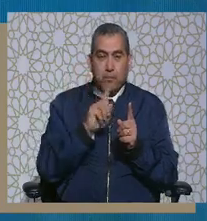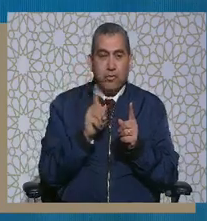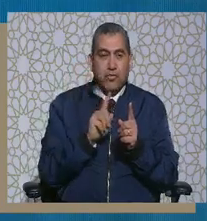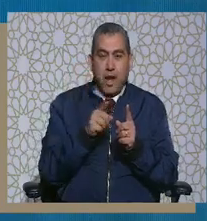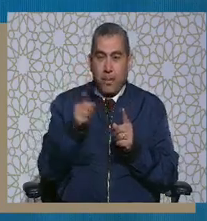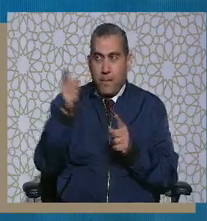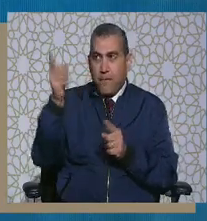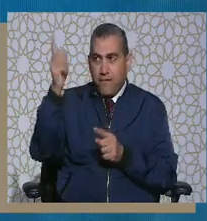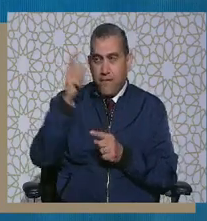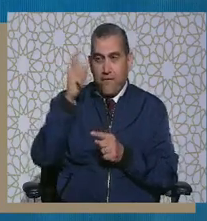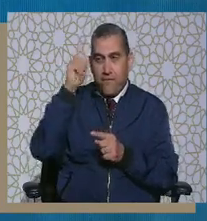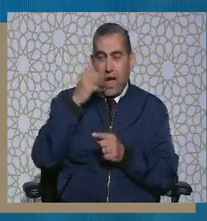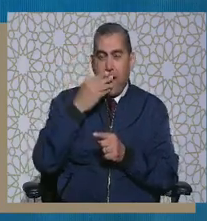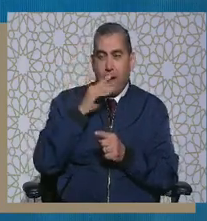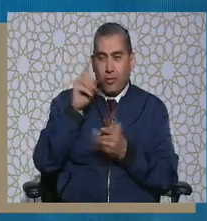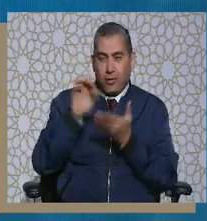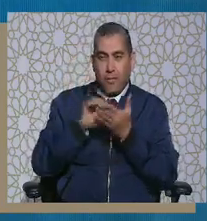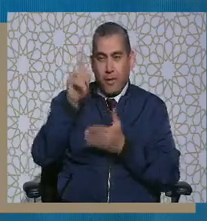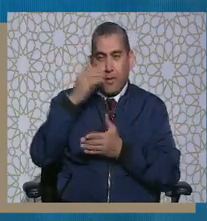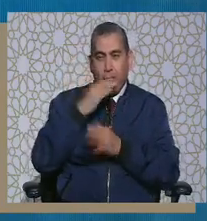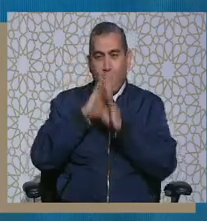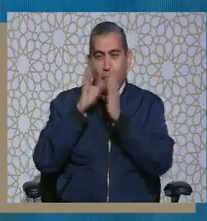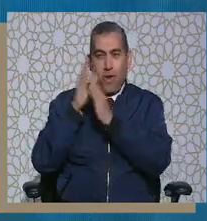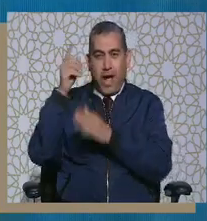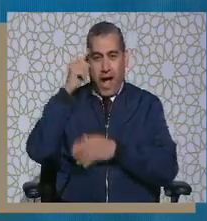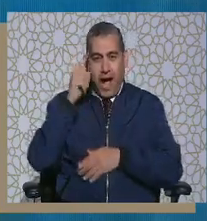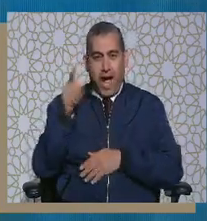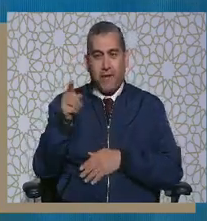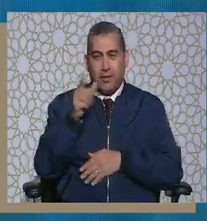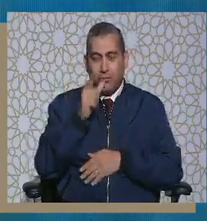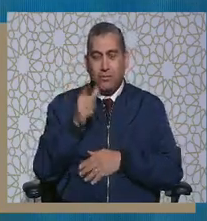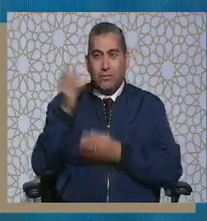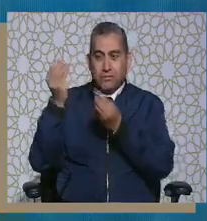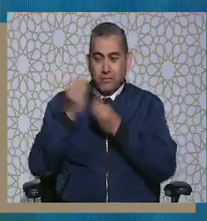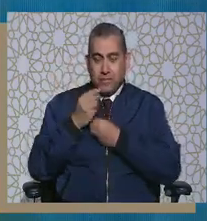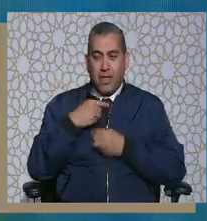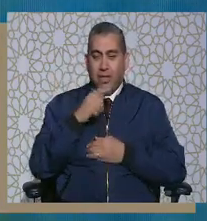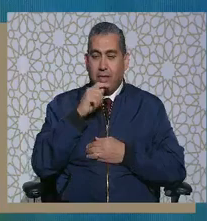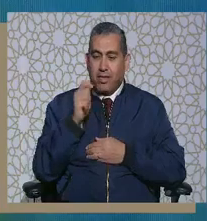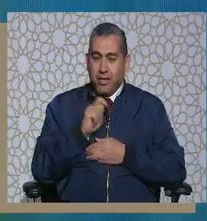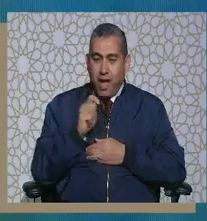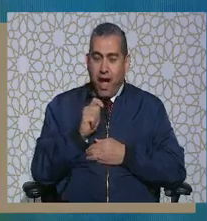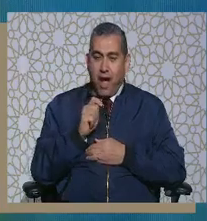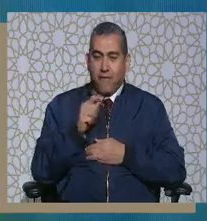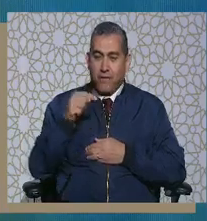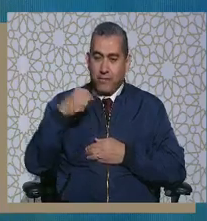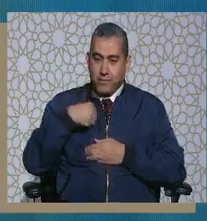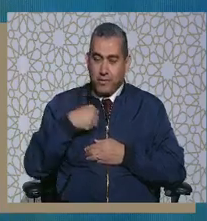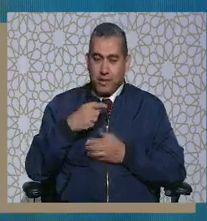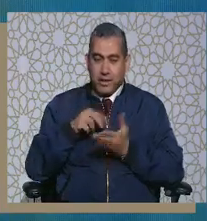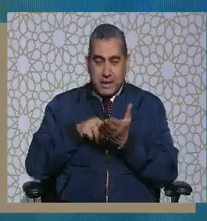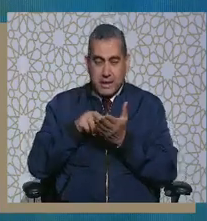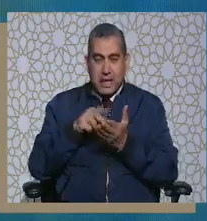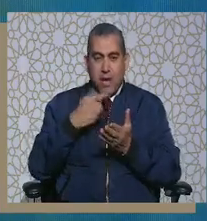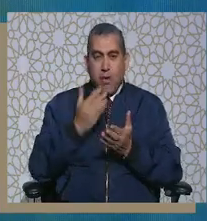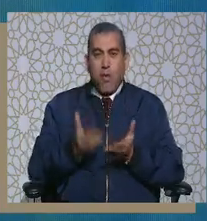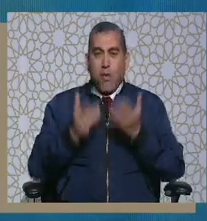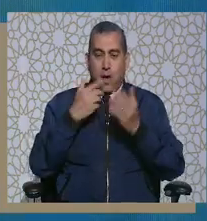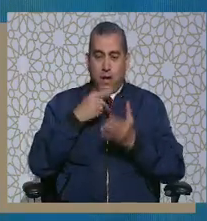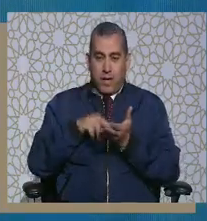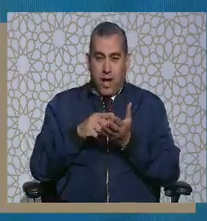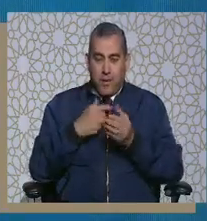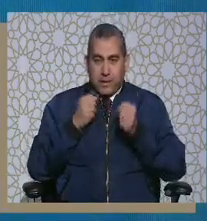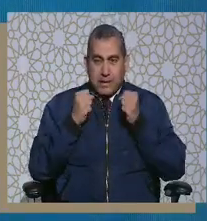يبرر لنا عدم العمل احنا فاهمين ان القدر جاي بيحسسنا بضعفنا ويبرر لنا ان احنا ما نقدرش نستسلم مش